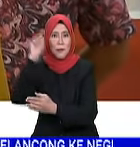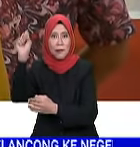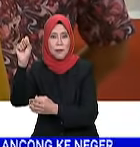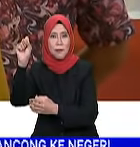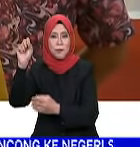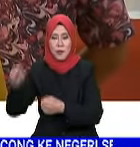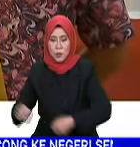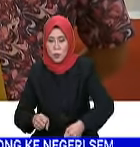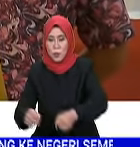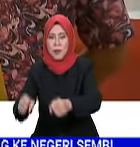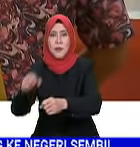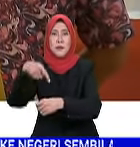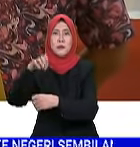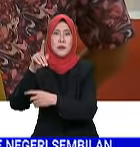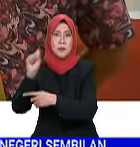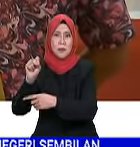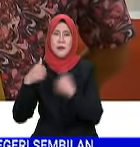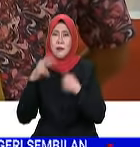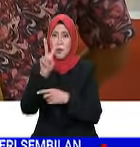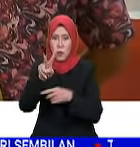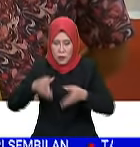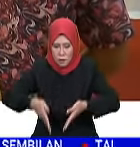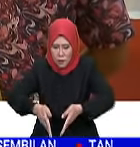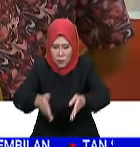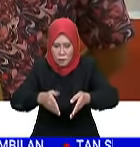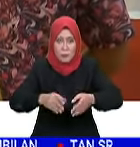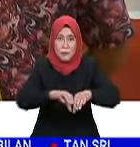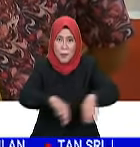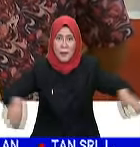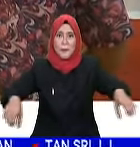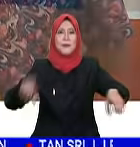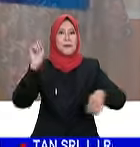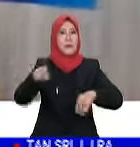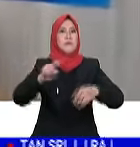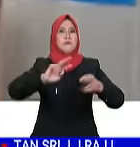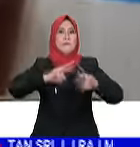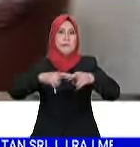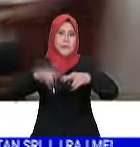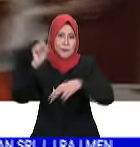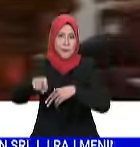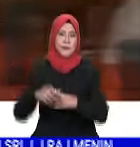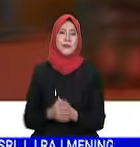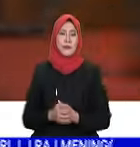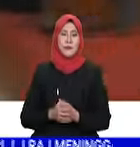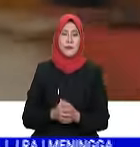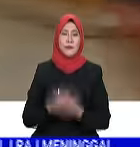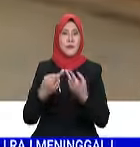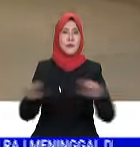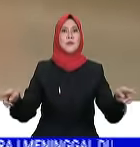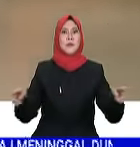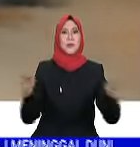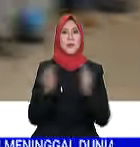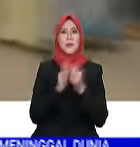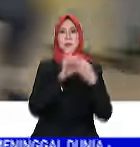Padas melalui dua saluran paip. Saya difahamkan satu saluran paip itu sudah masanya untuk dibaik pulih. Beliau terdahulu merasmikan Majlis